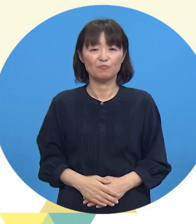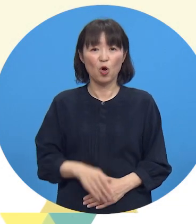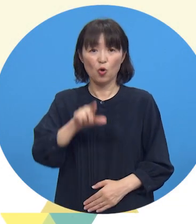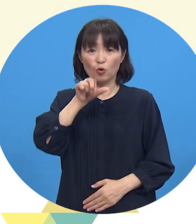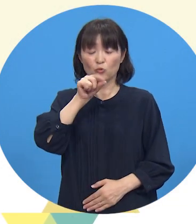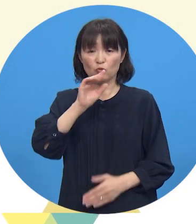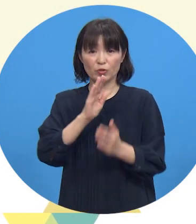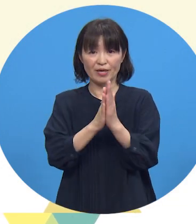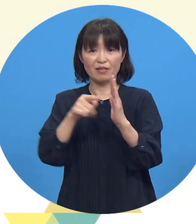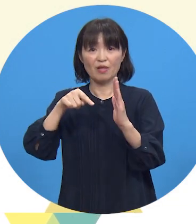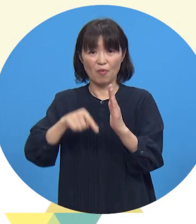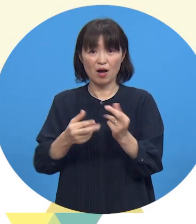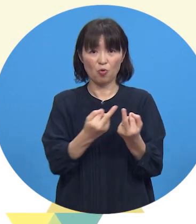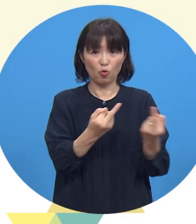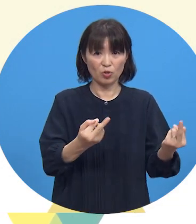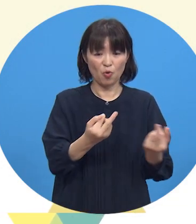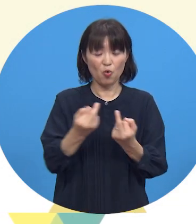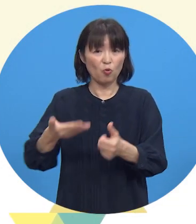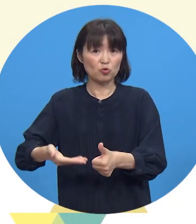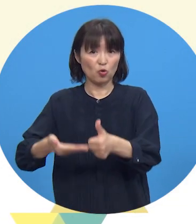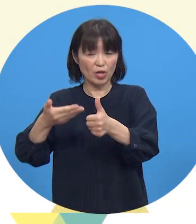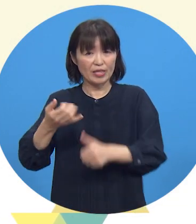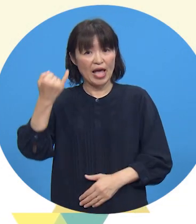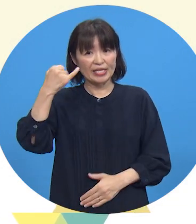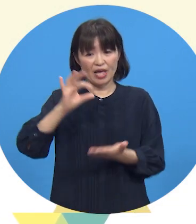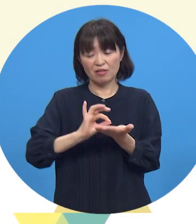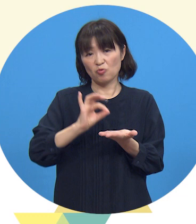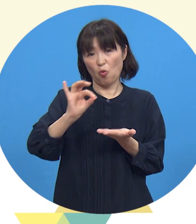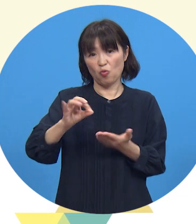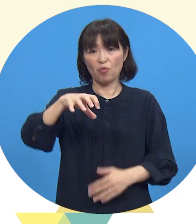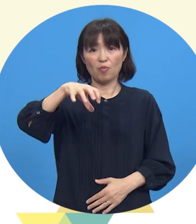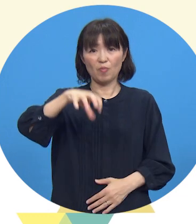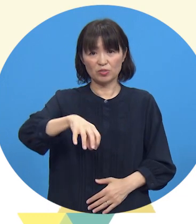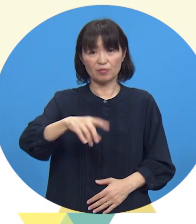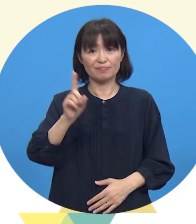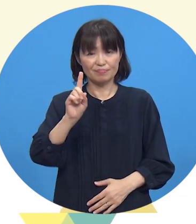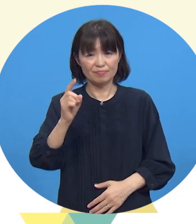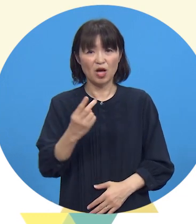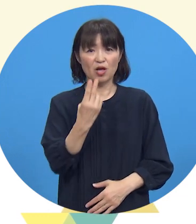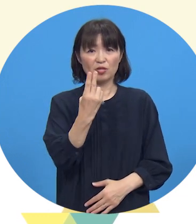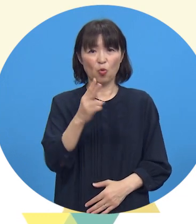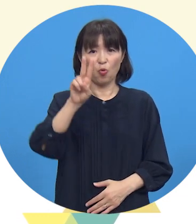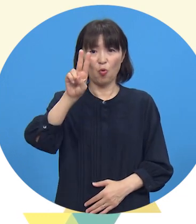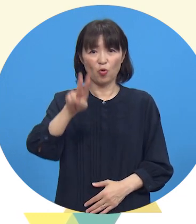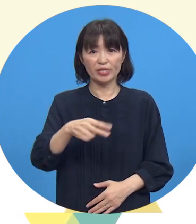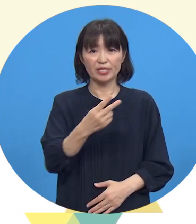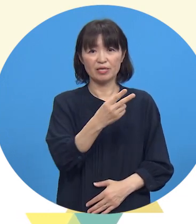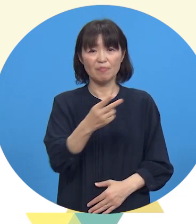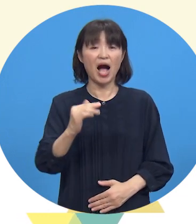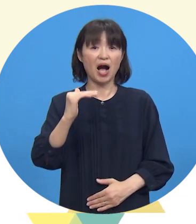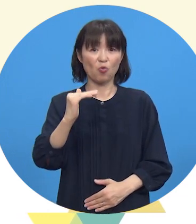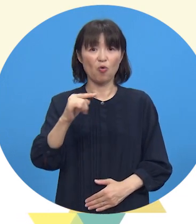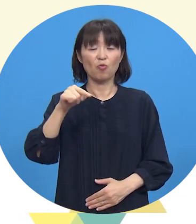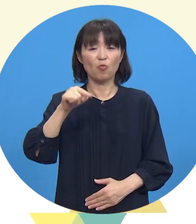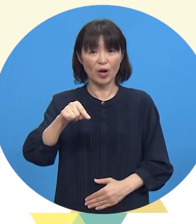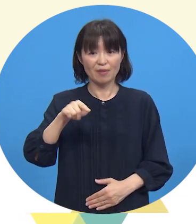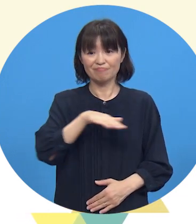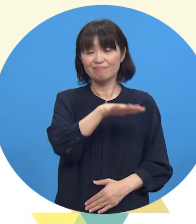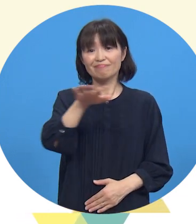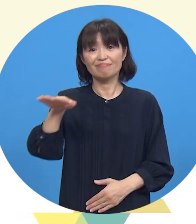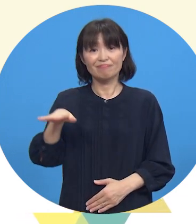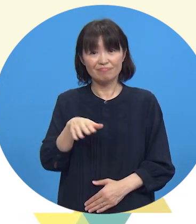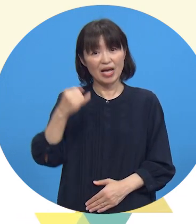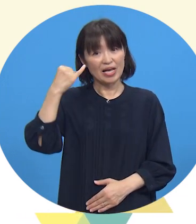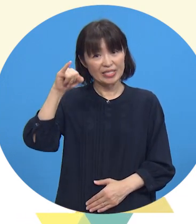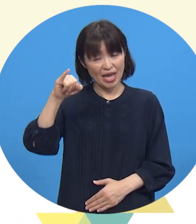鳥取県では子ども・子育て意見同行広場鳥箱で、皆さんのこういうことがあったらいいな